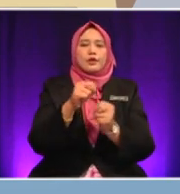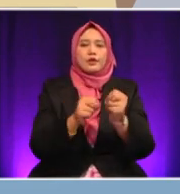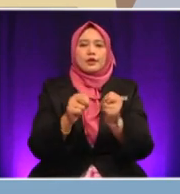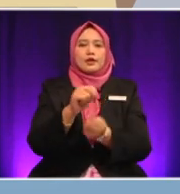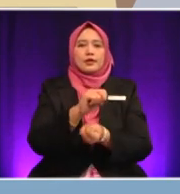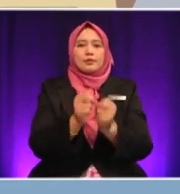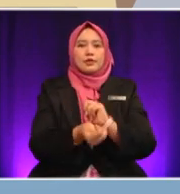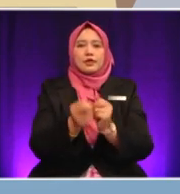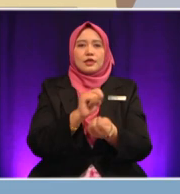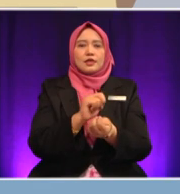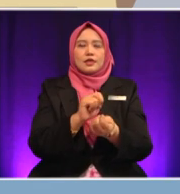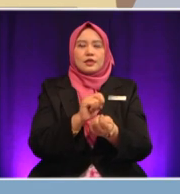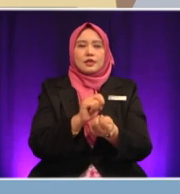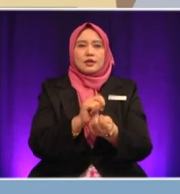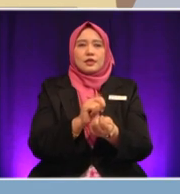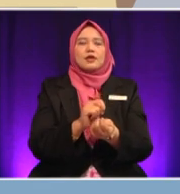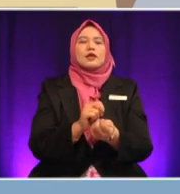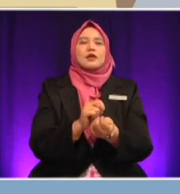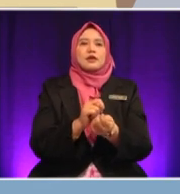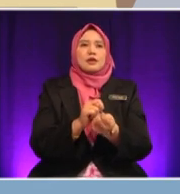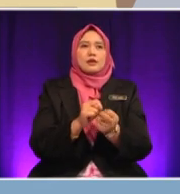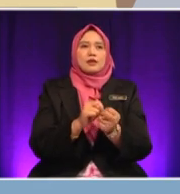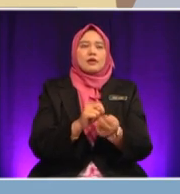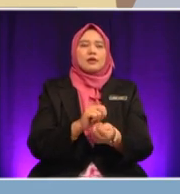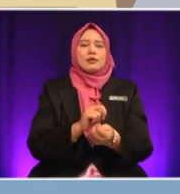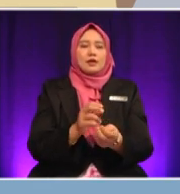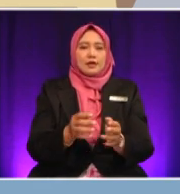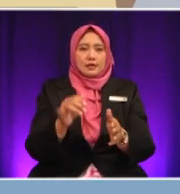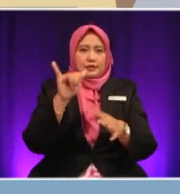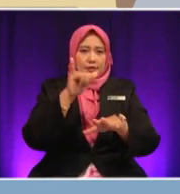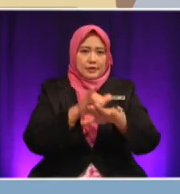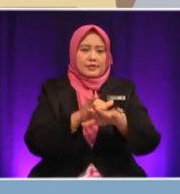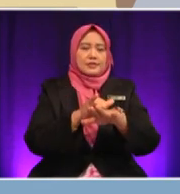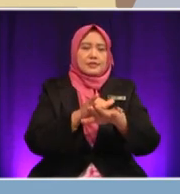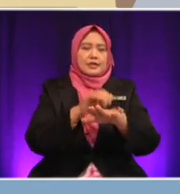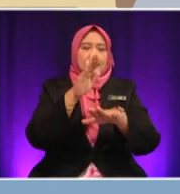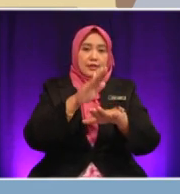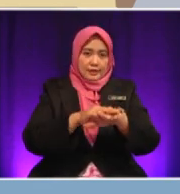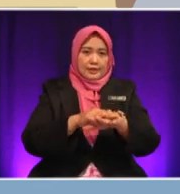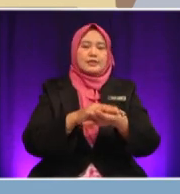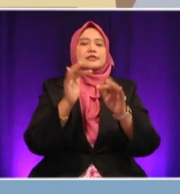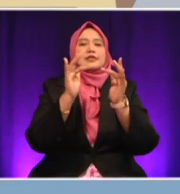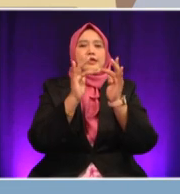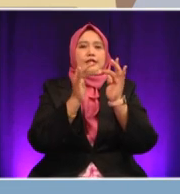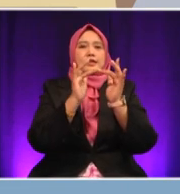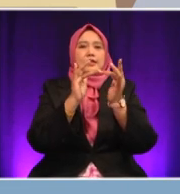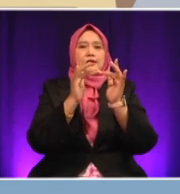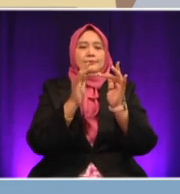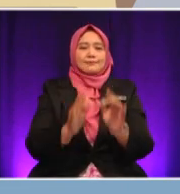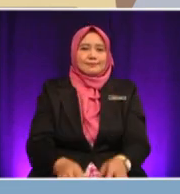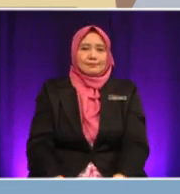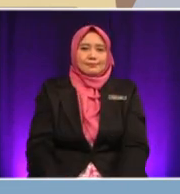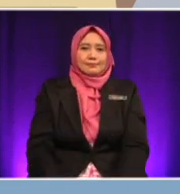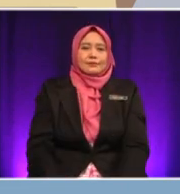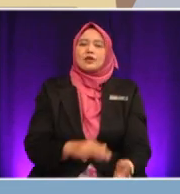dengan kepentingan akta hak cipta tadi ya Jadi tadi semuanya dari semuanya ada